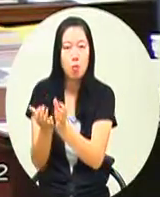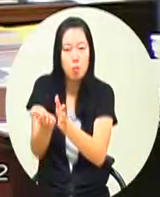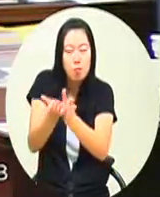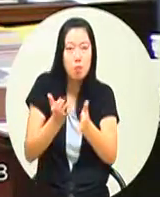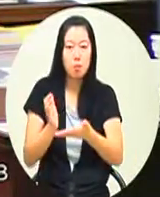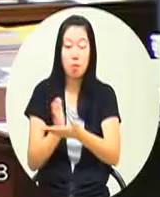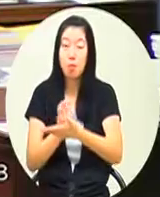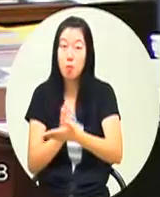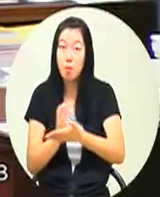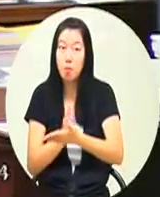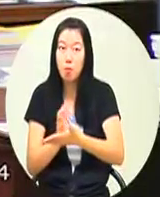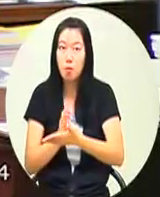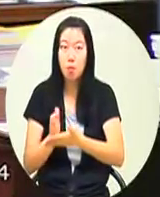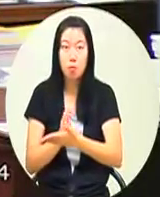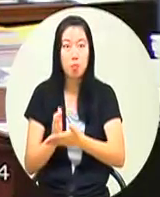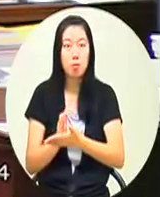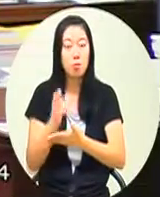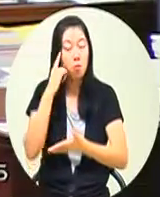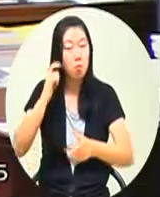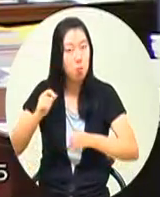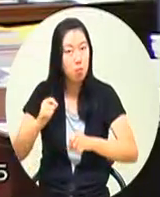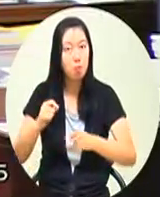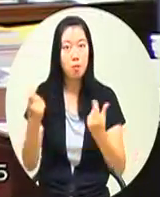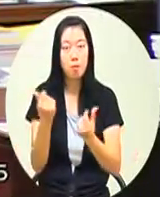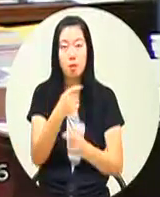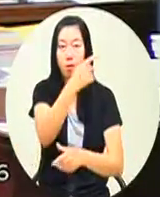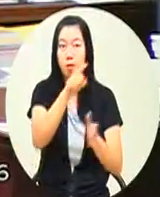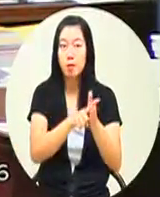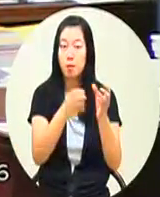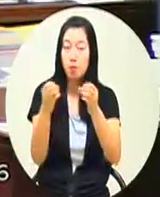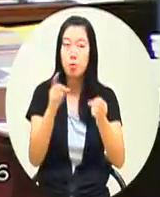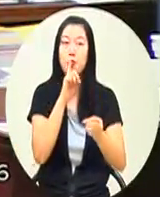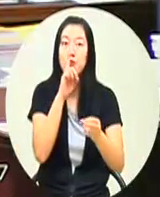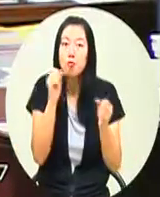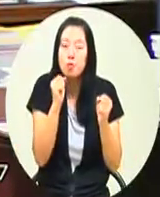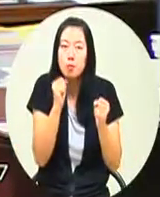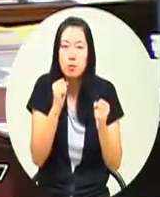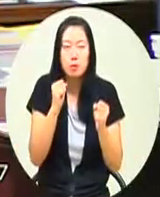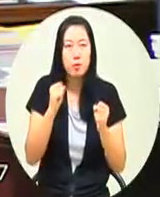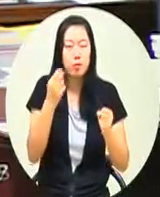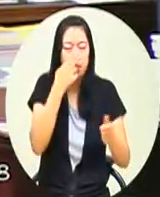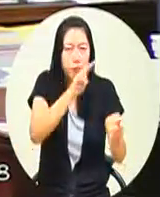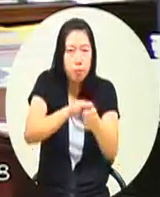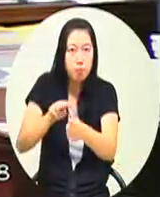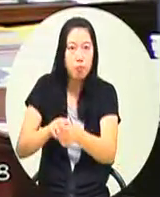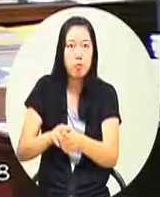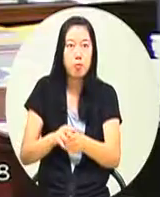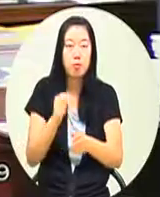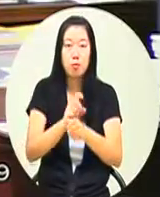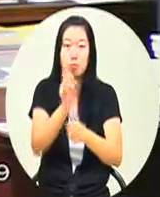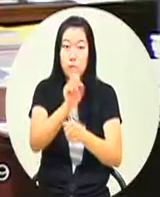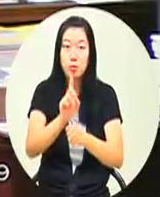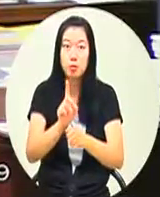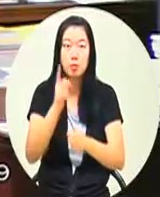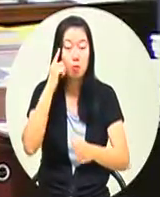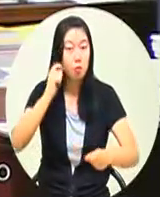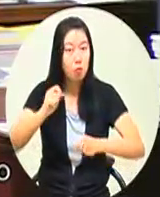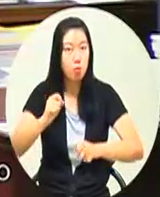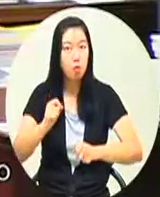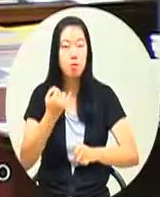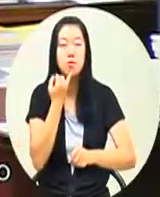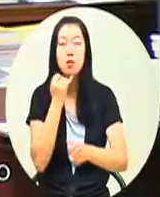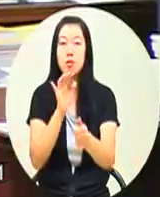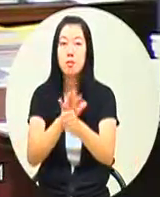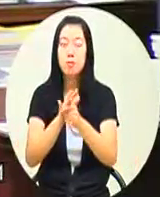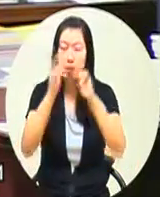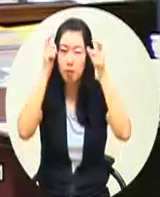的 model， 或者是像当初我们在讨论航海是不是用温棚，什么样子的温棚对高雄的海域养